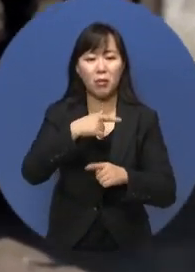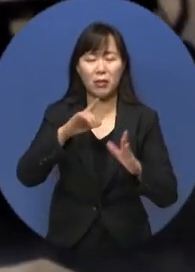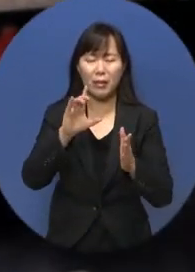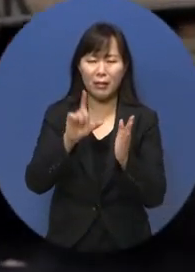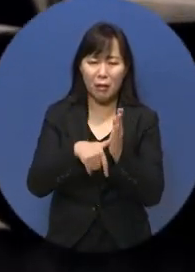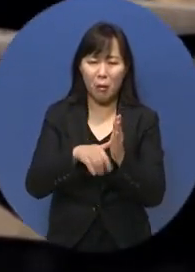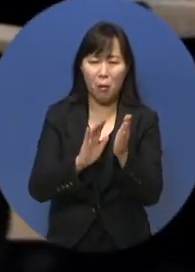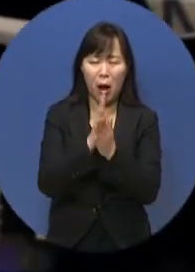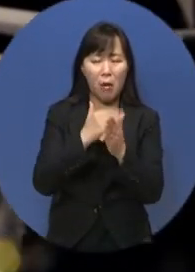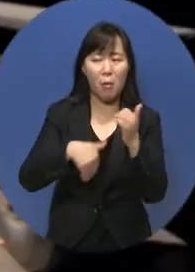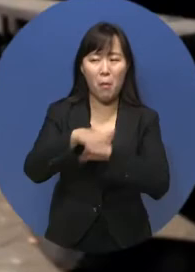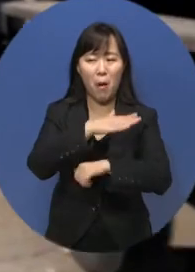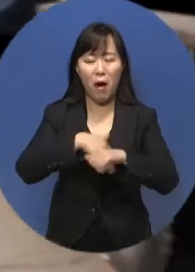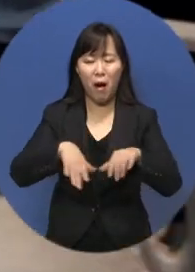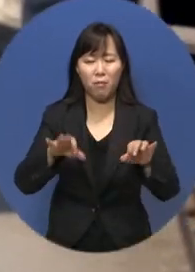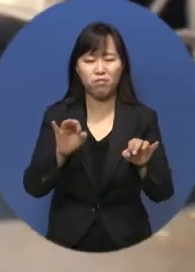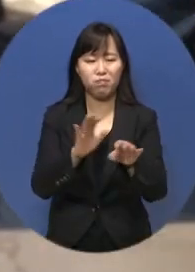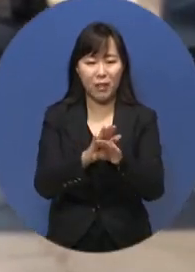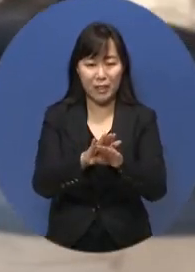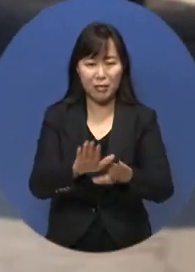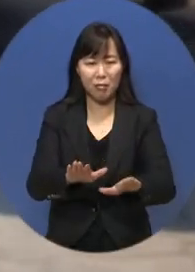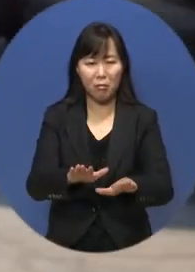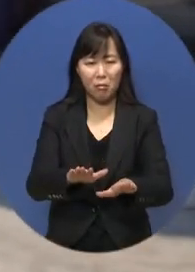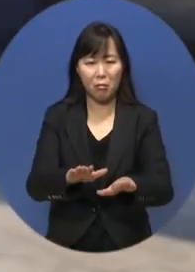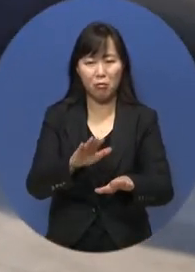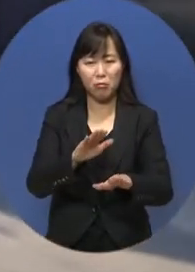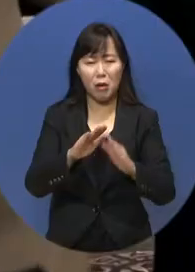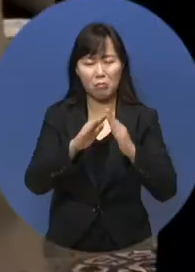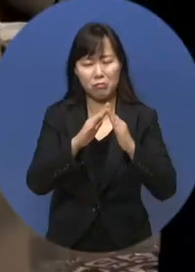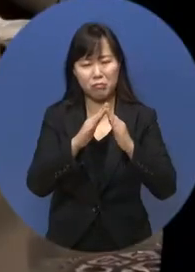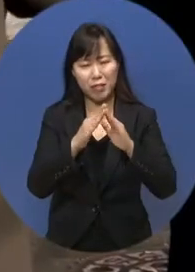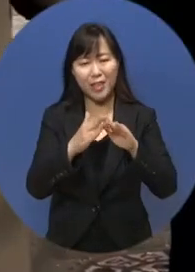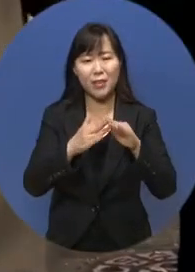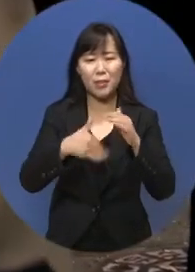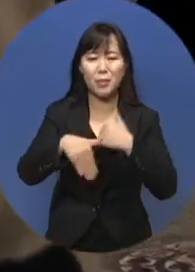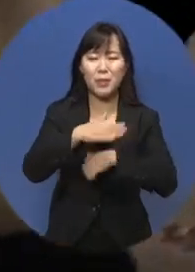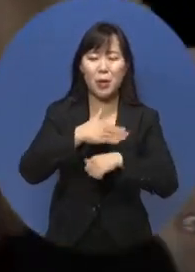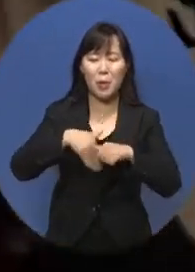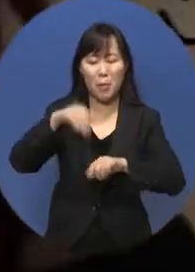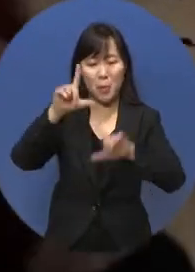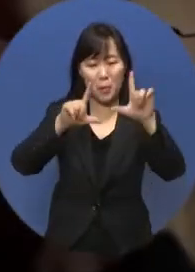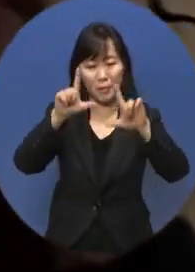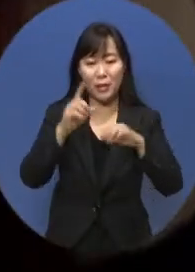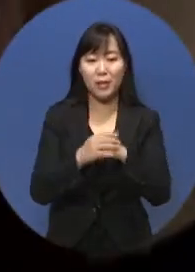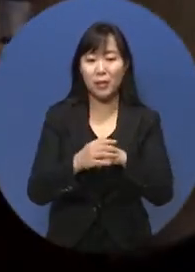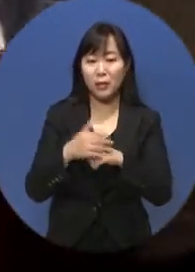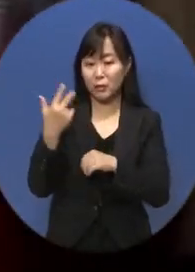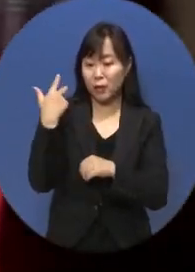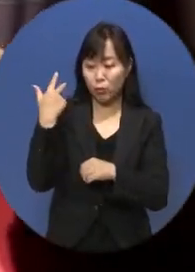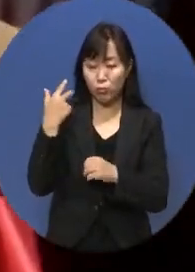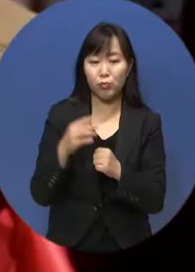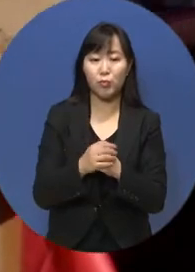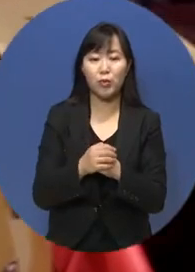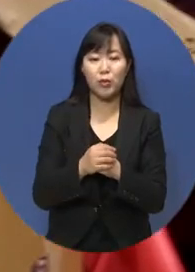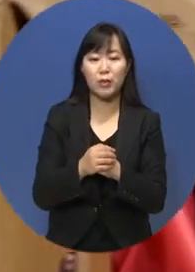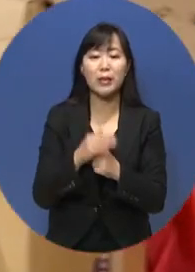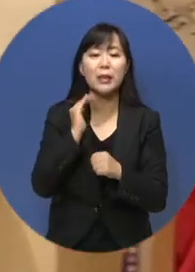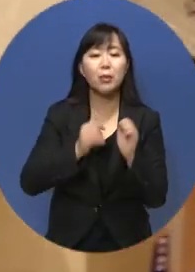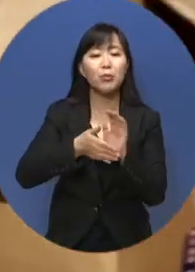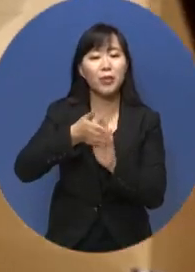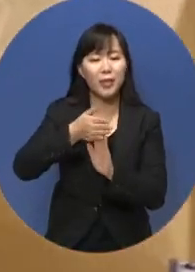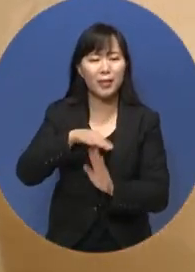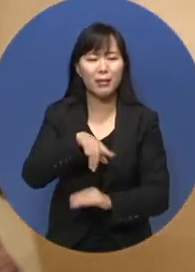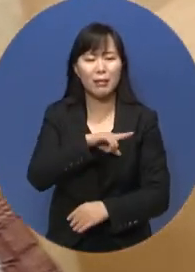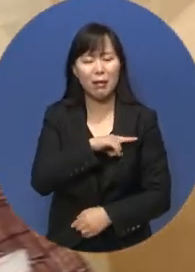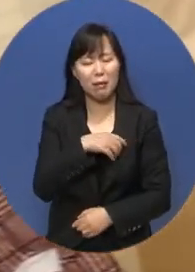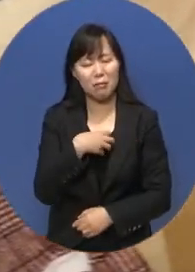사라지고 초라하고 쓸쓸한 모습만 남아있습니다. 지난 주말 의정부시의 가장